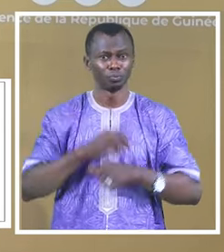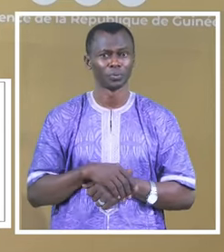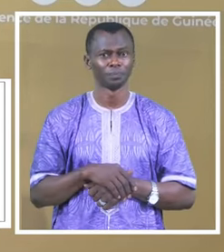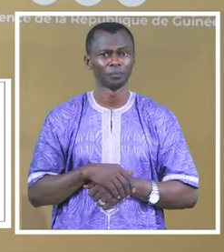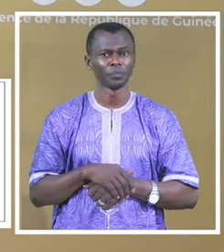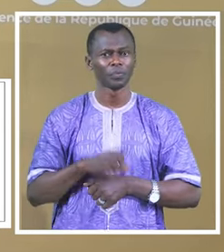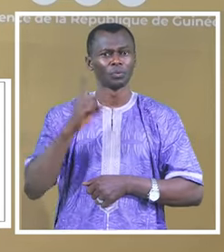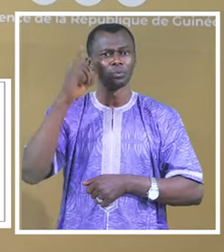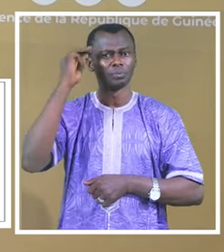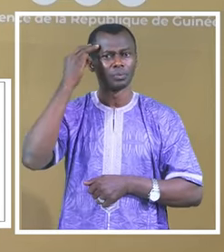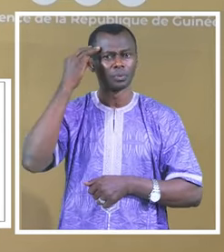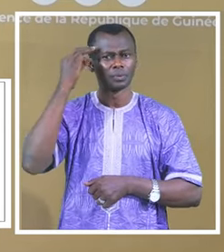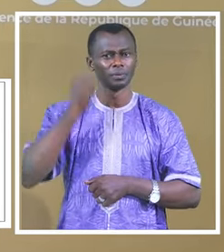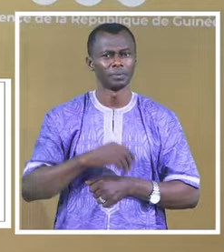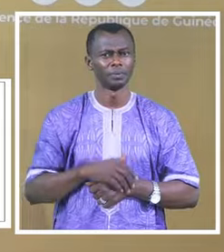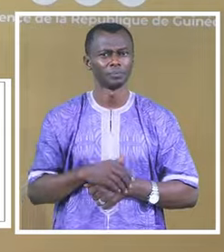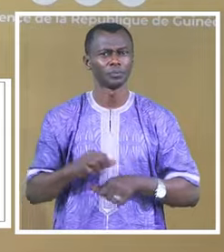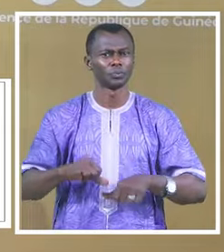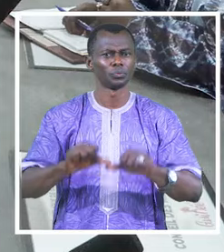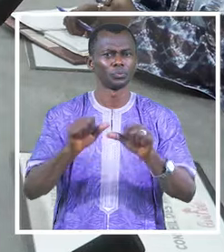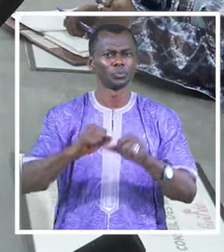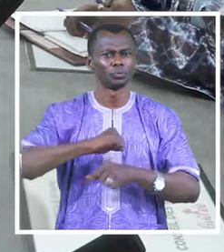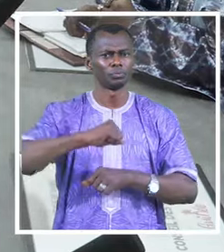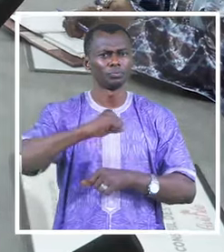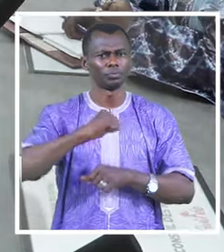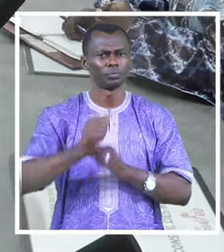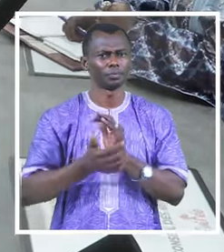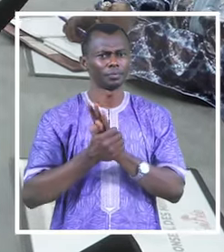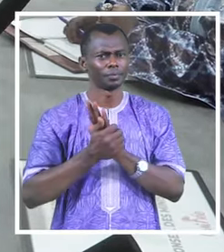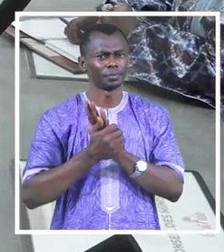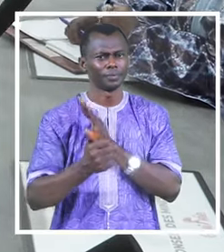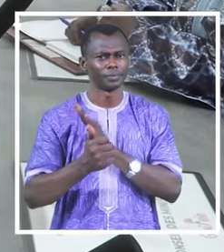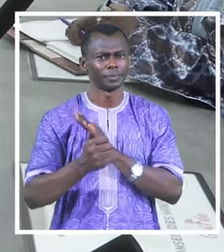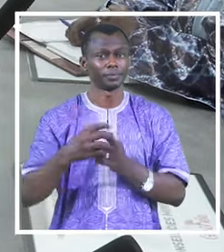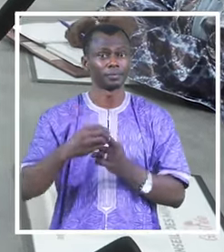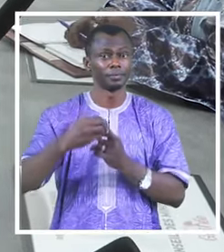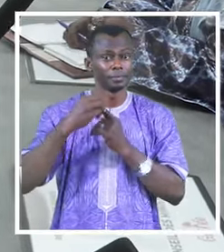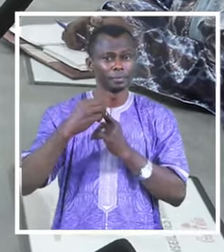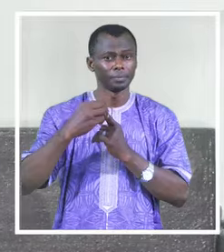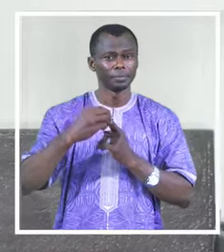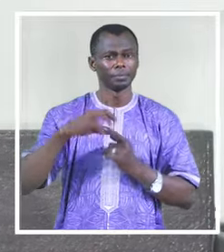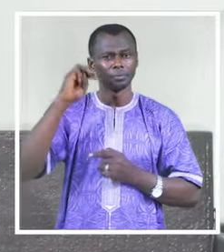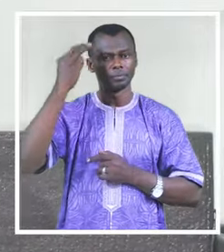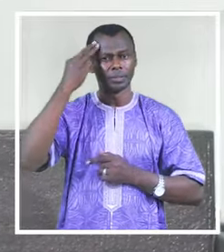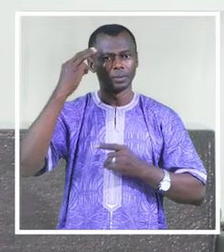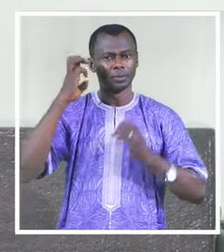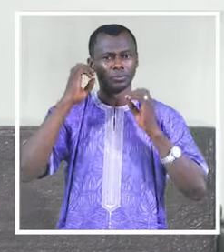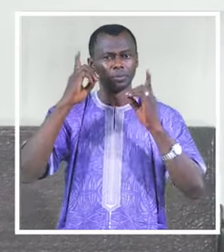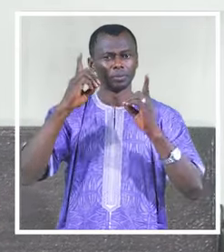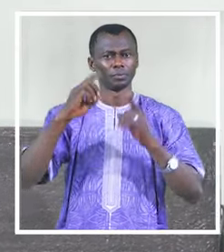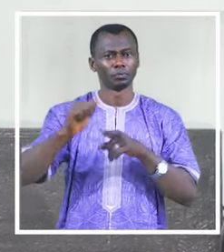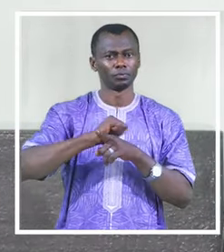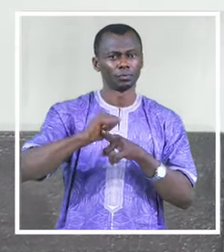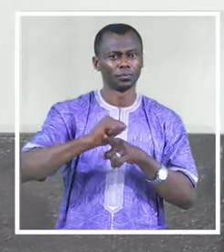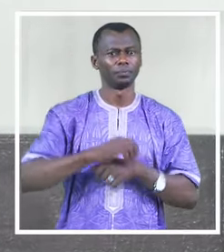ministre a rappelé le Conseil à continuer à œuvrer pour la qualité et l'excellence dans le système éducatif de